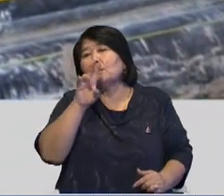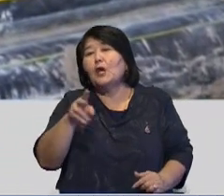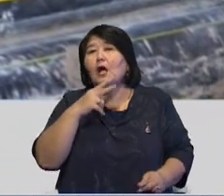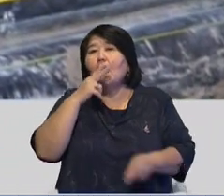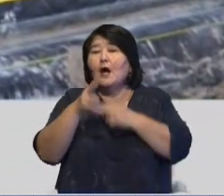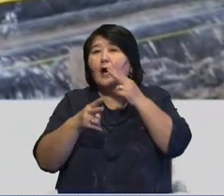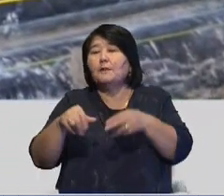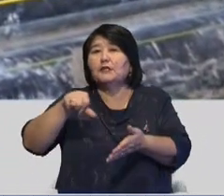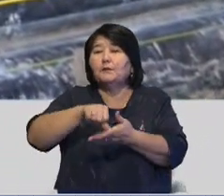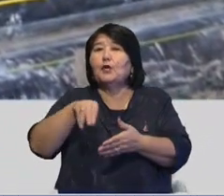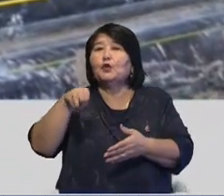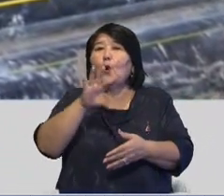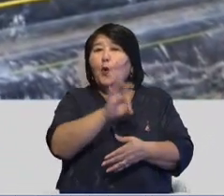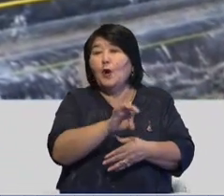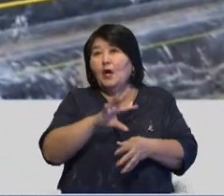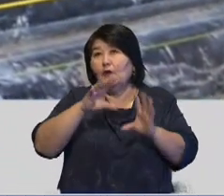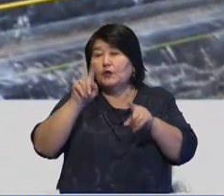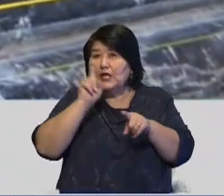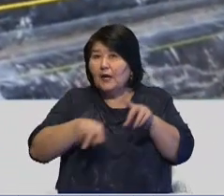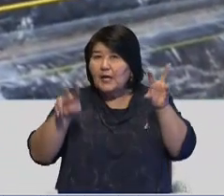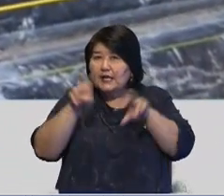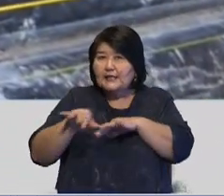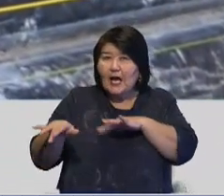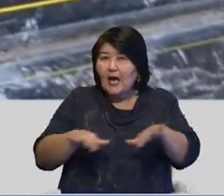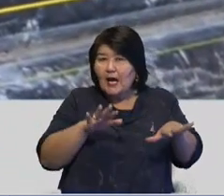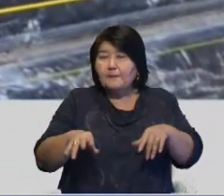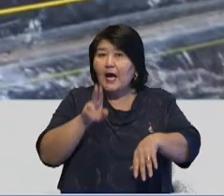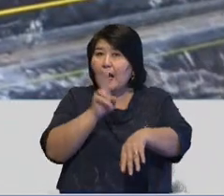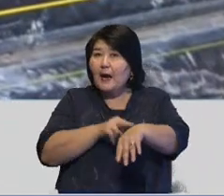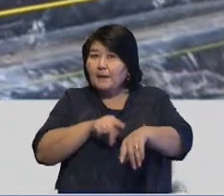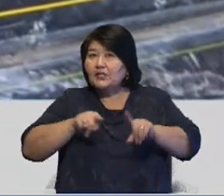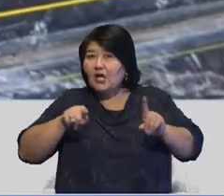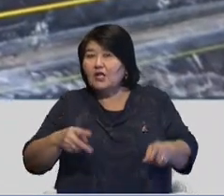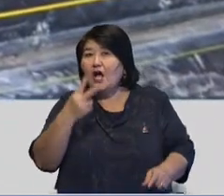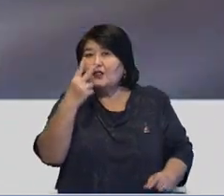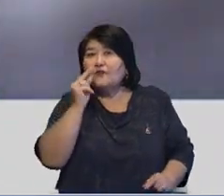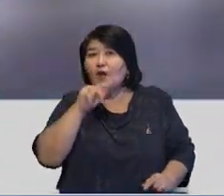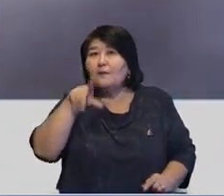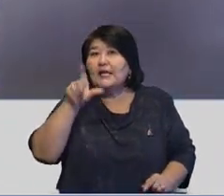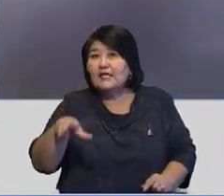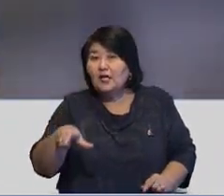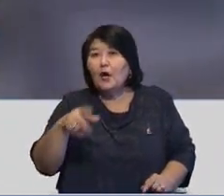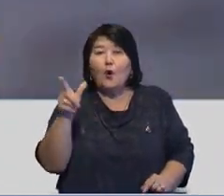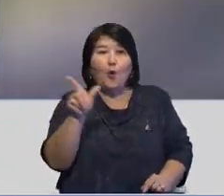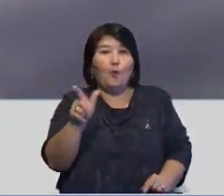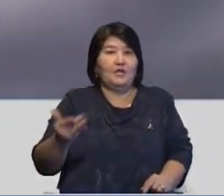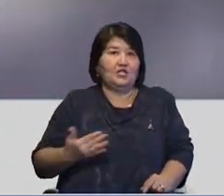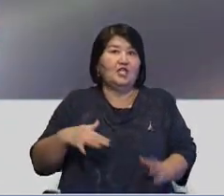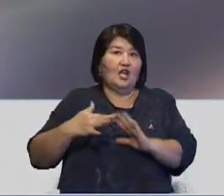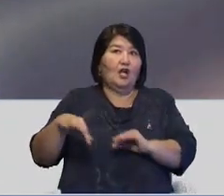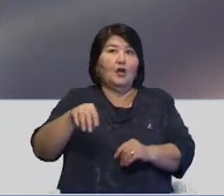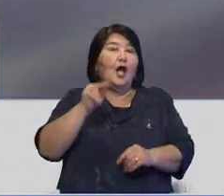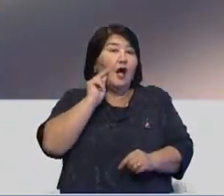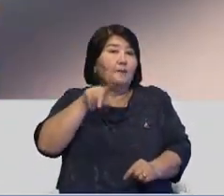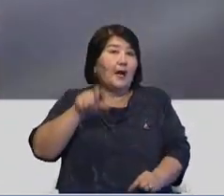обратился представитель то в результате оперативно разных мероприятий полицейскими задержаны двое подозреваемых оба жителя района